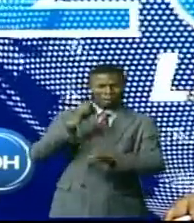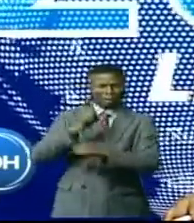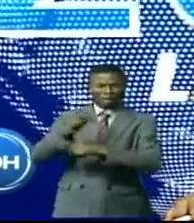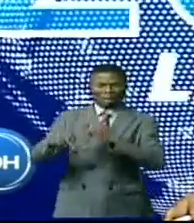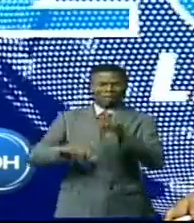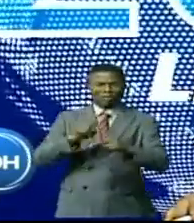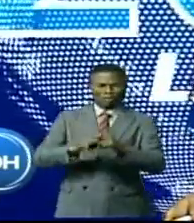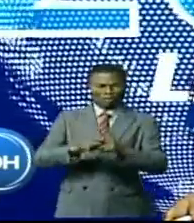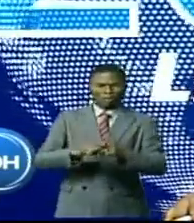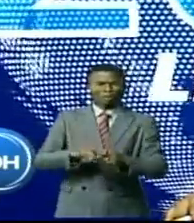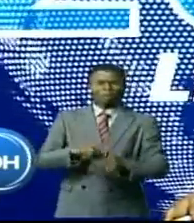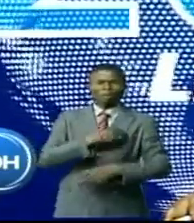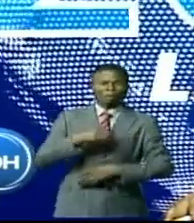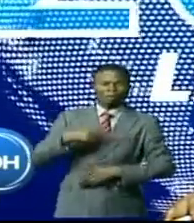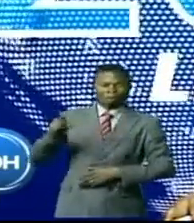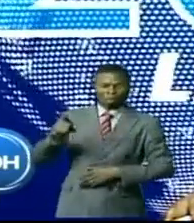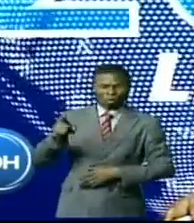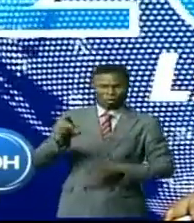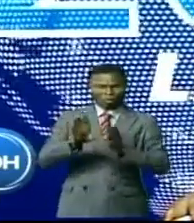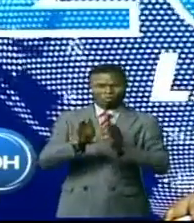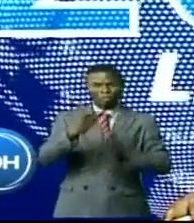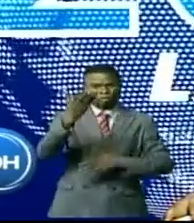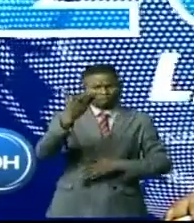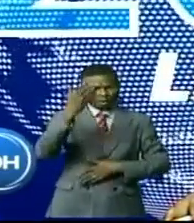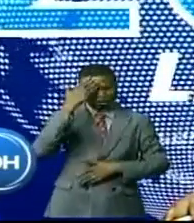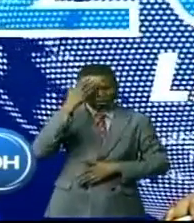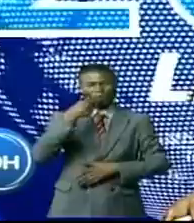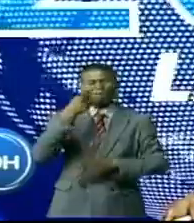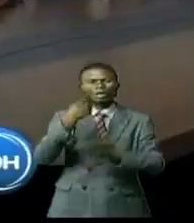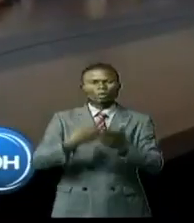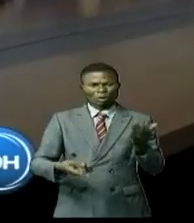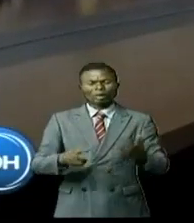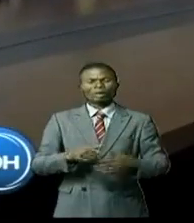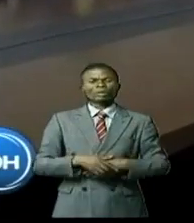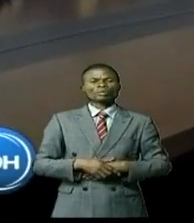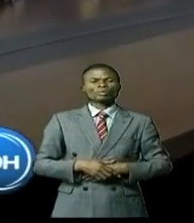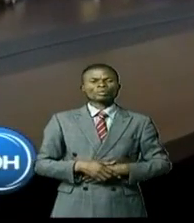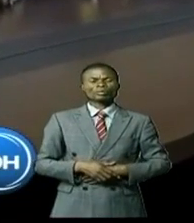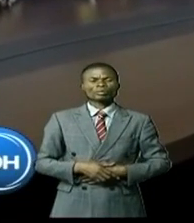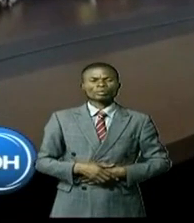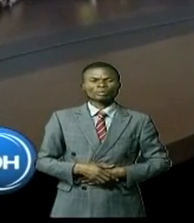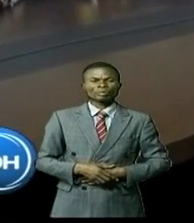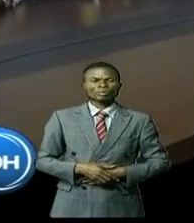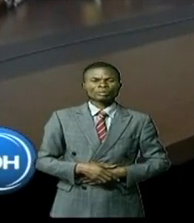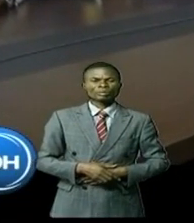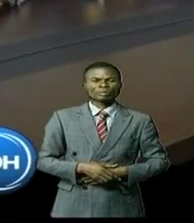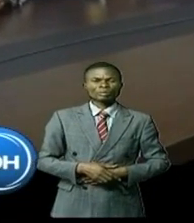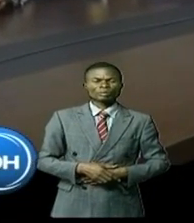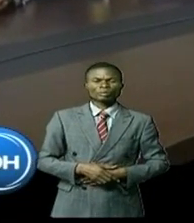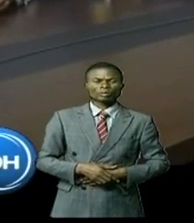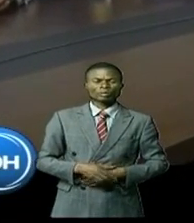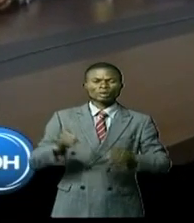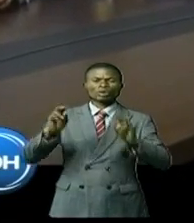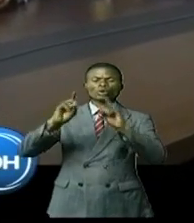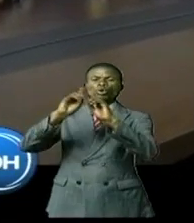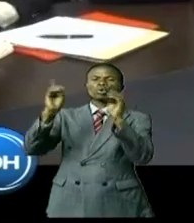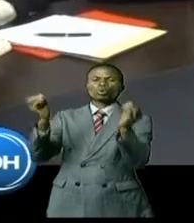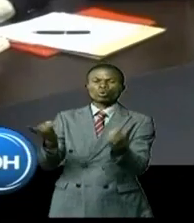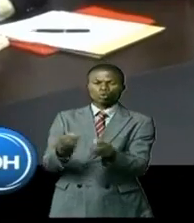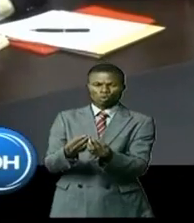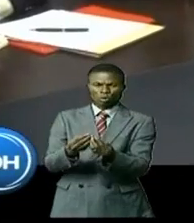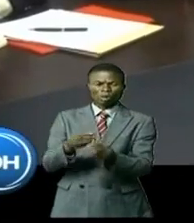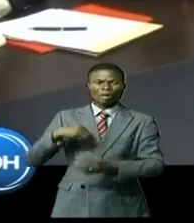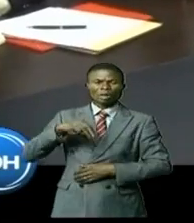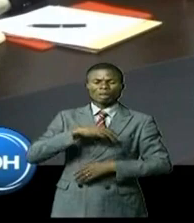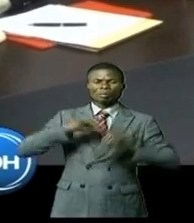nationale, Gilbert Kabanda. Jojo Ndibou Thierry Nzazi, reportage. Cette délégation composée des membres